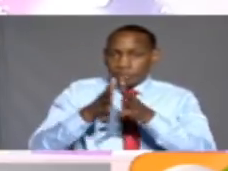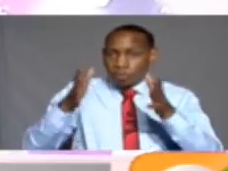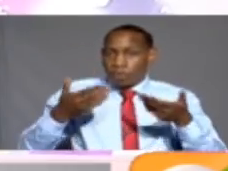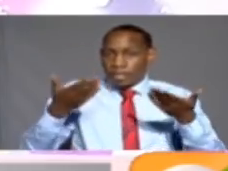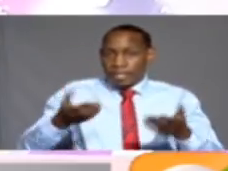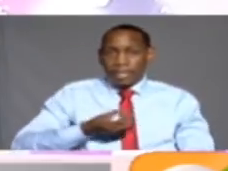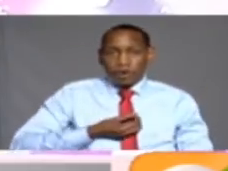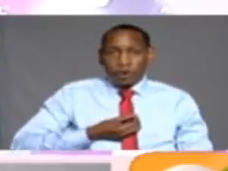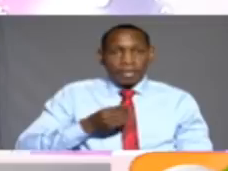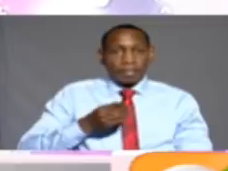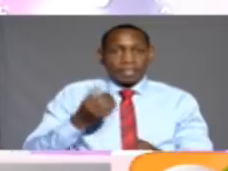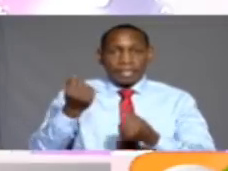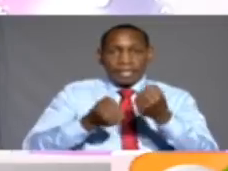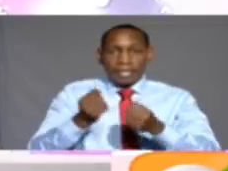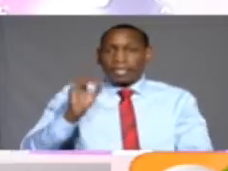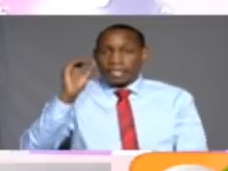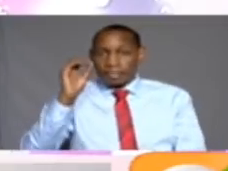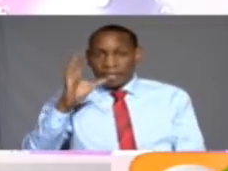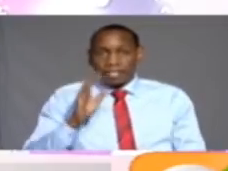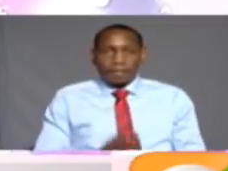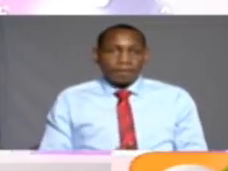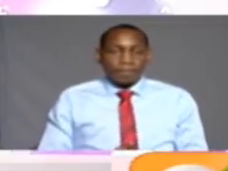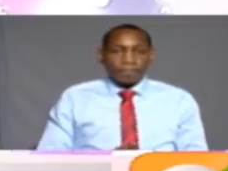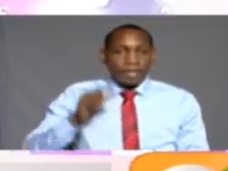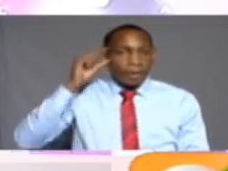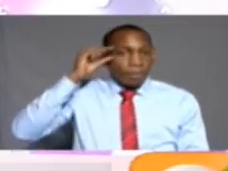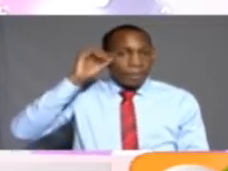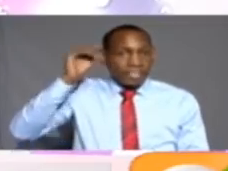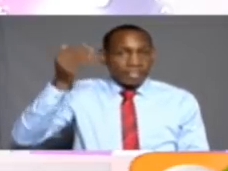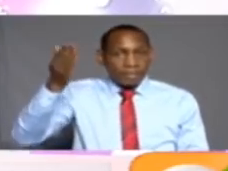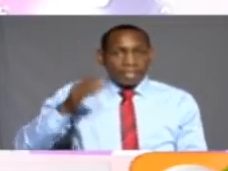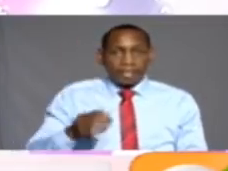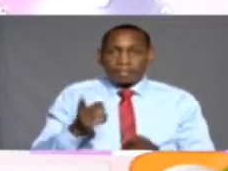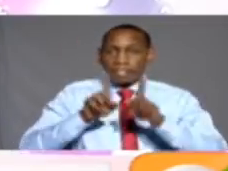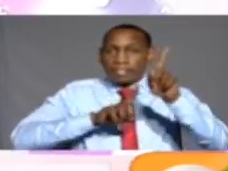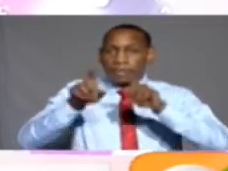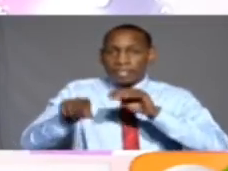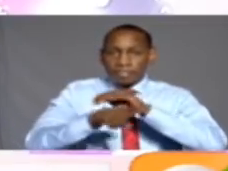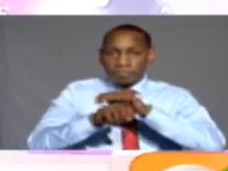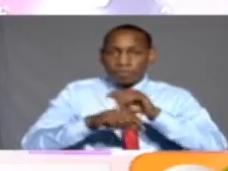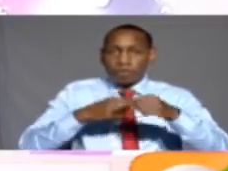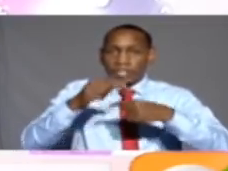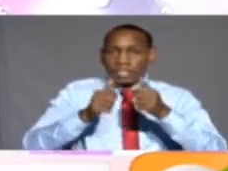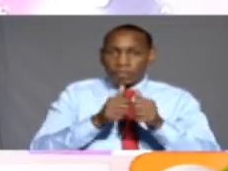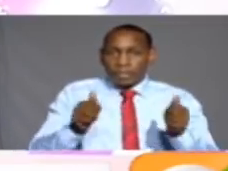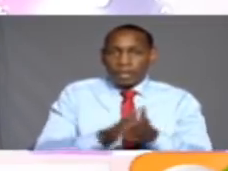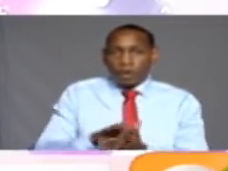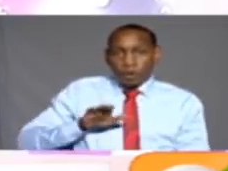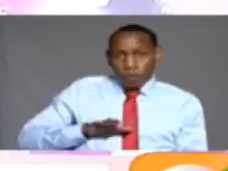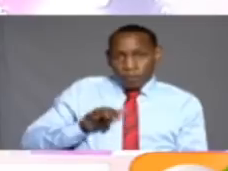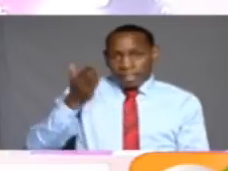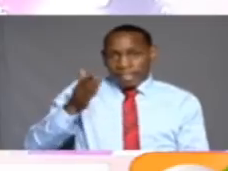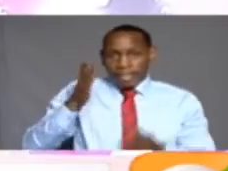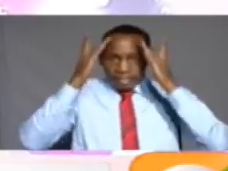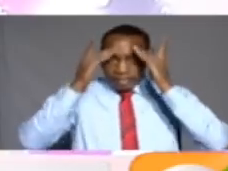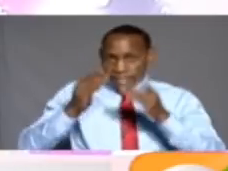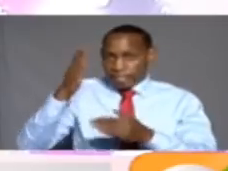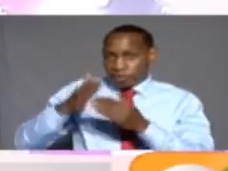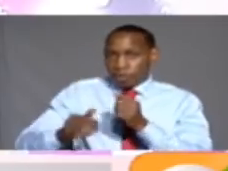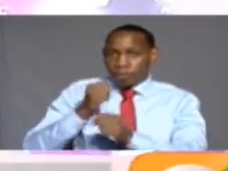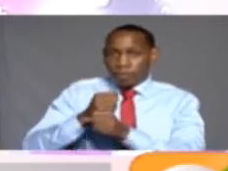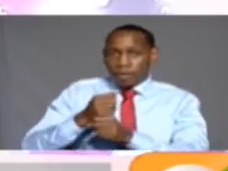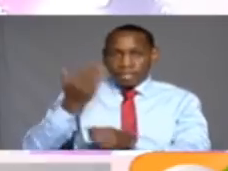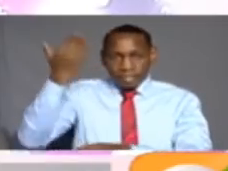sasa wakimiliki magari ya kifahari. Jijini Mombasa ambako usafiri wa tuktuk umenoga, kuna mwanadada ambaye aliamua kuacha kazi ya